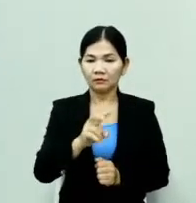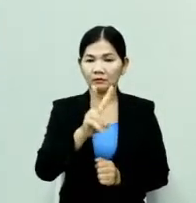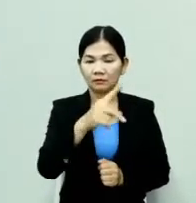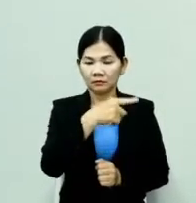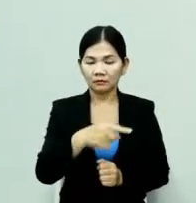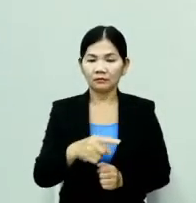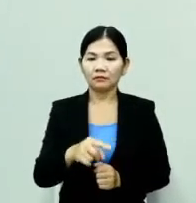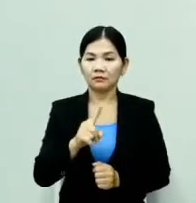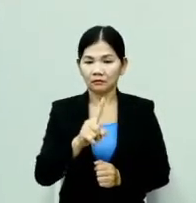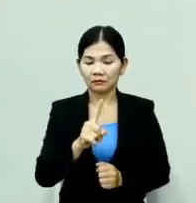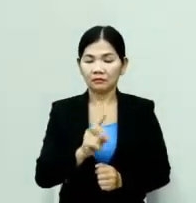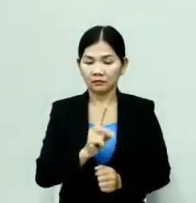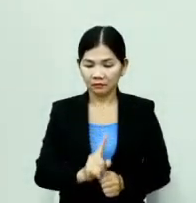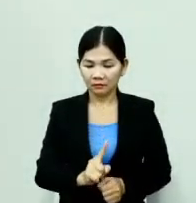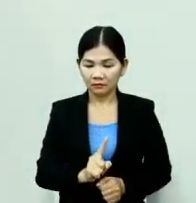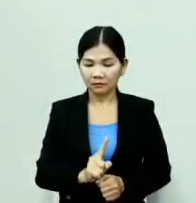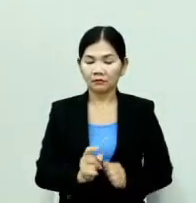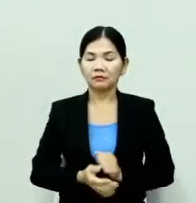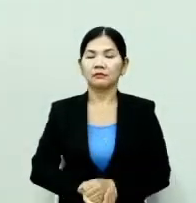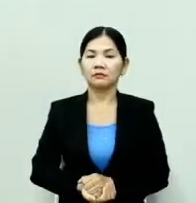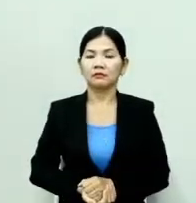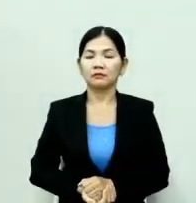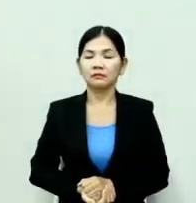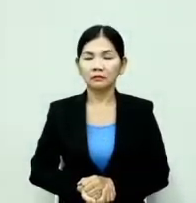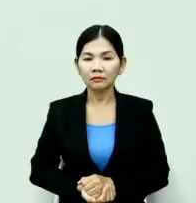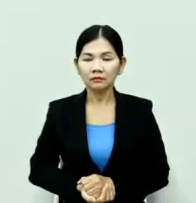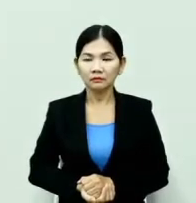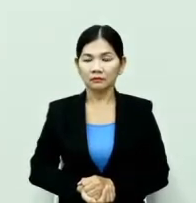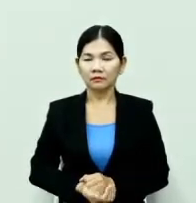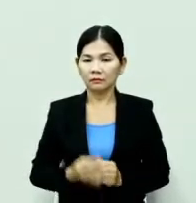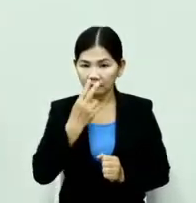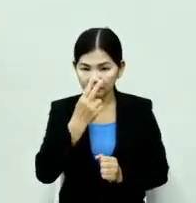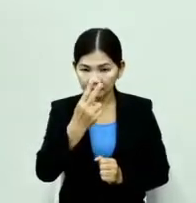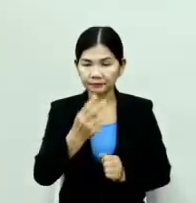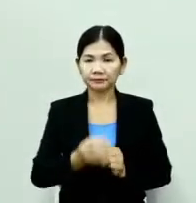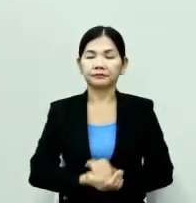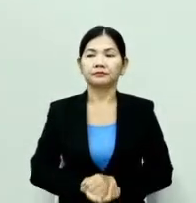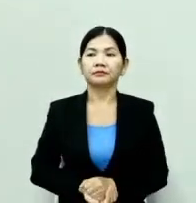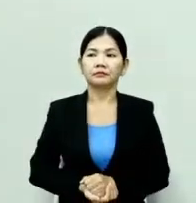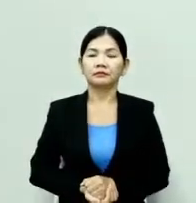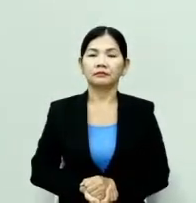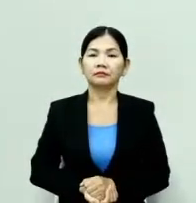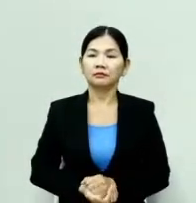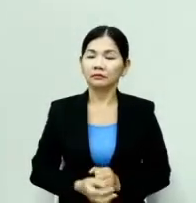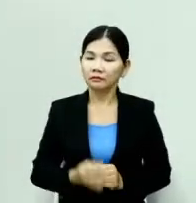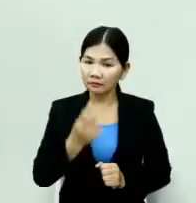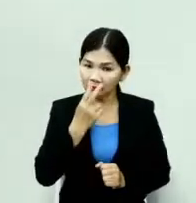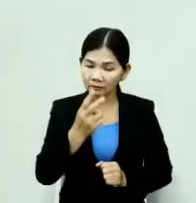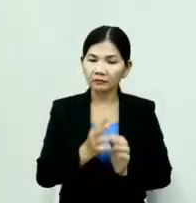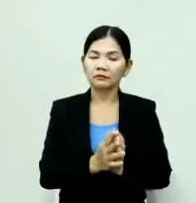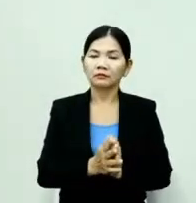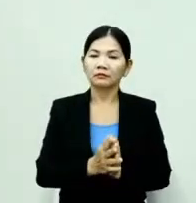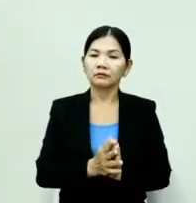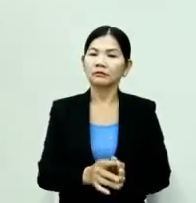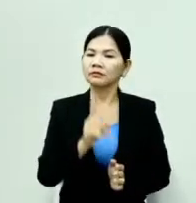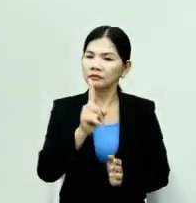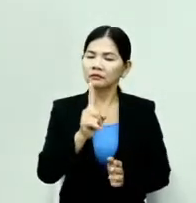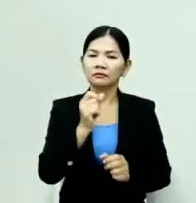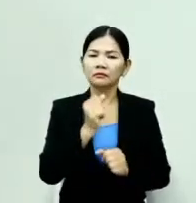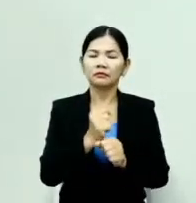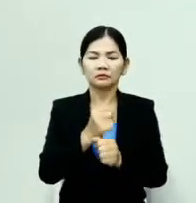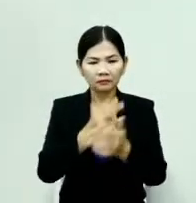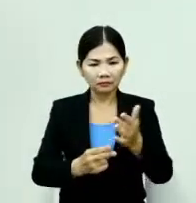1នៅសល់1ចាឥឡូវគាត់មើលទាំងអស់គ្នាគាត់មើលទាំងអស់គ្នាតាមមុននេះអ្នកគ្រូធ្វើអីគាត់ណាអ្នកគ្